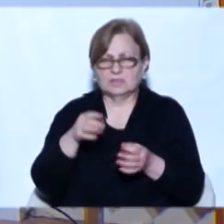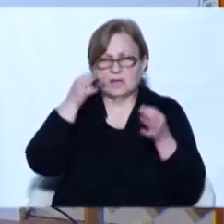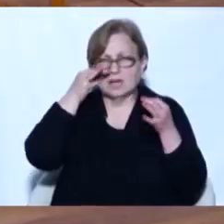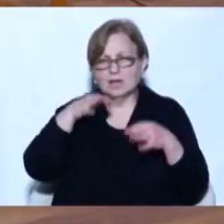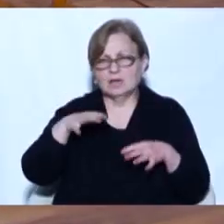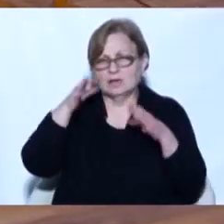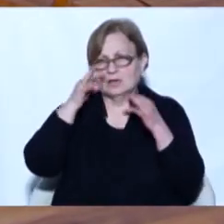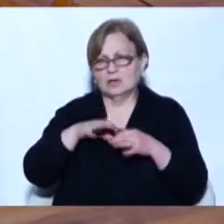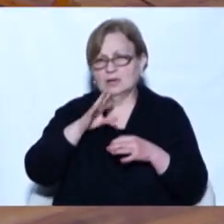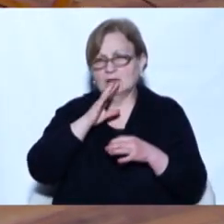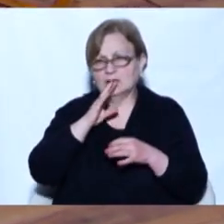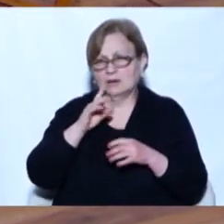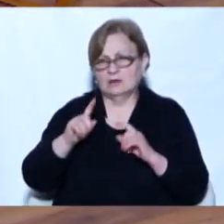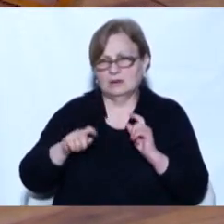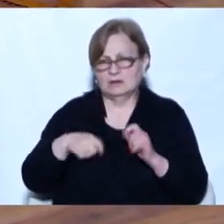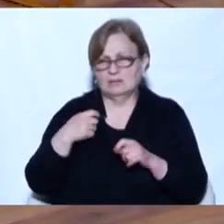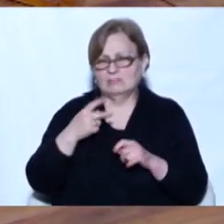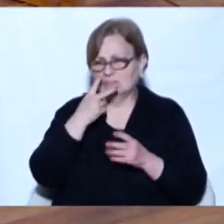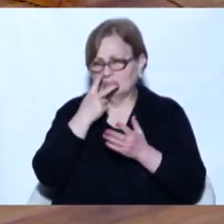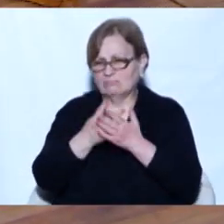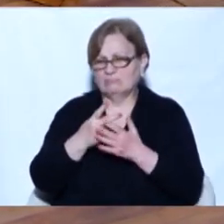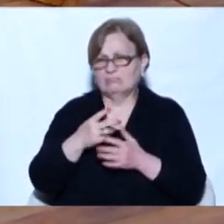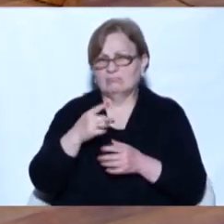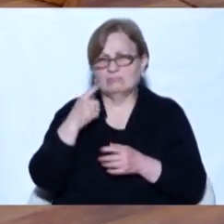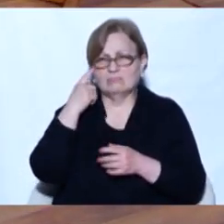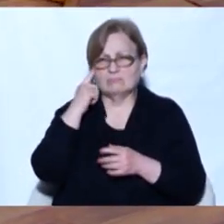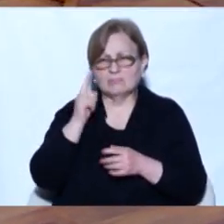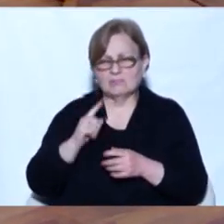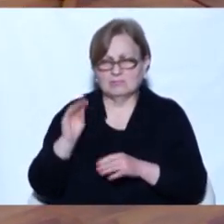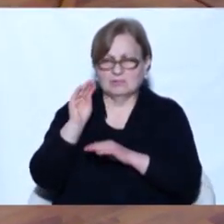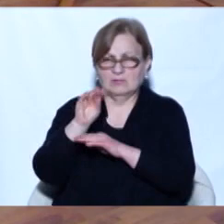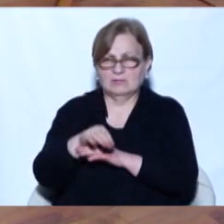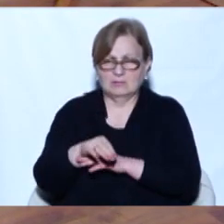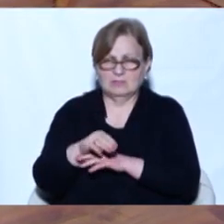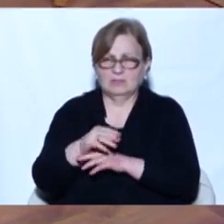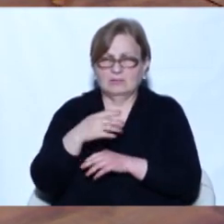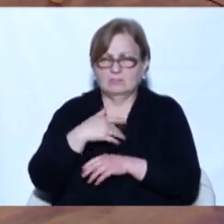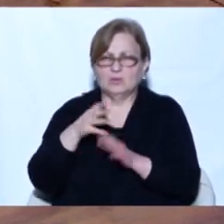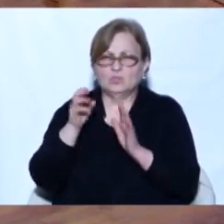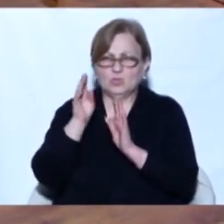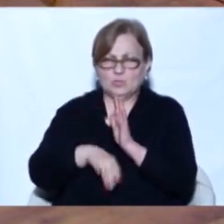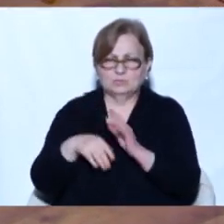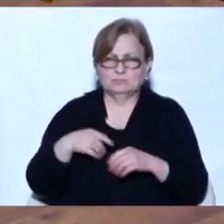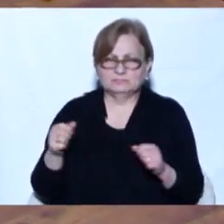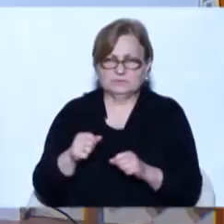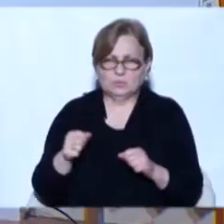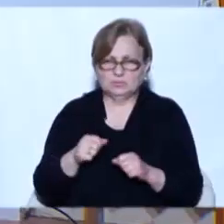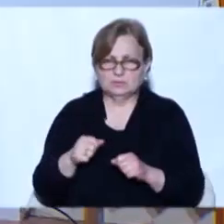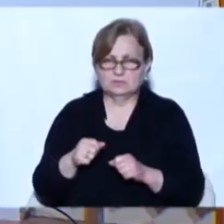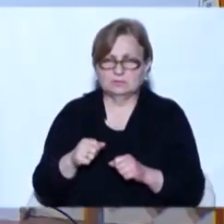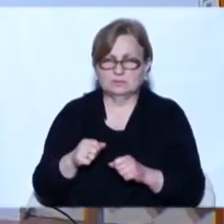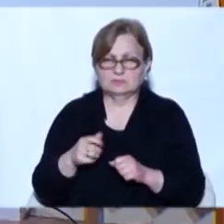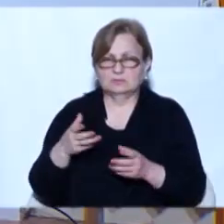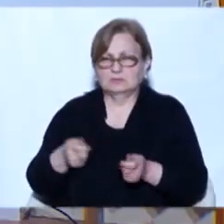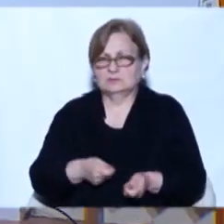ცრემლით ატირდა. ასეთ გალუმპულს მისი ცრემლები რომ მეფქვეოდა, კიდე უფრო მაკანკალებდა.